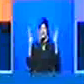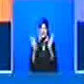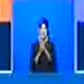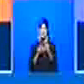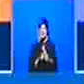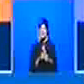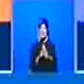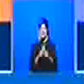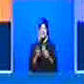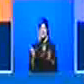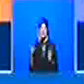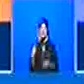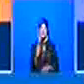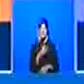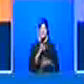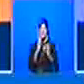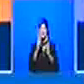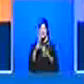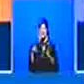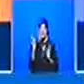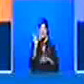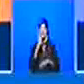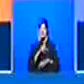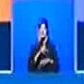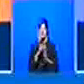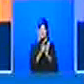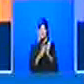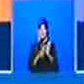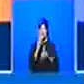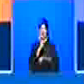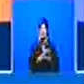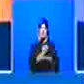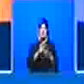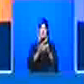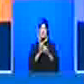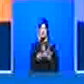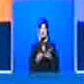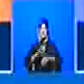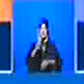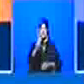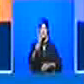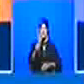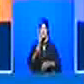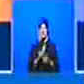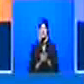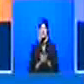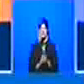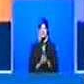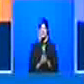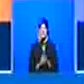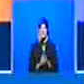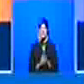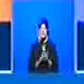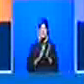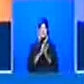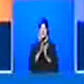Berikutnya kita simak bersama program kerja pasangan calon nomor urut 2. Kami persilakan untuk bersiap dan waktu Anda 2